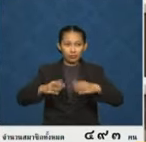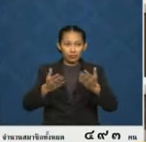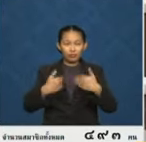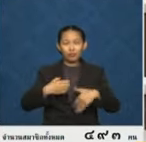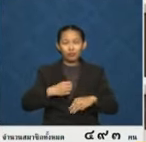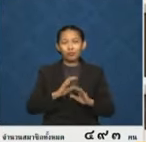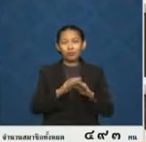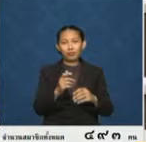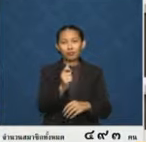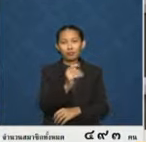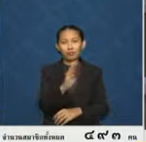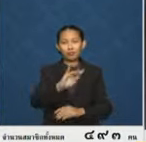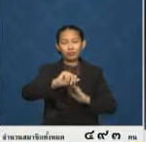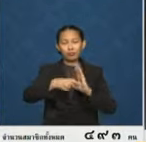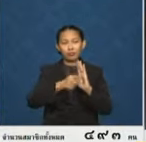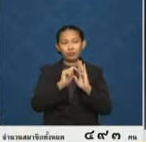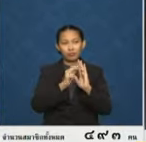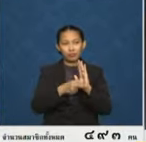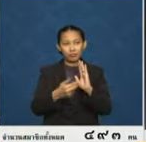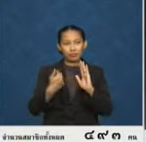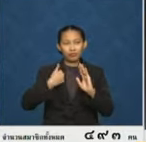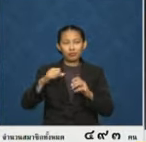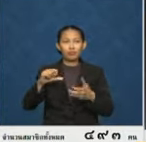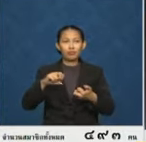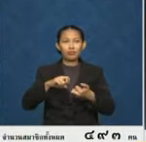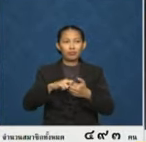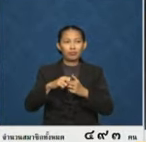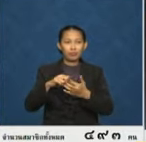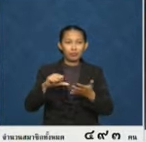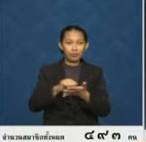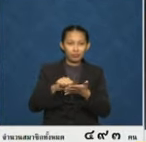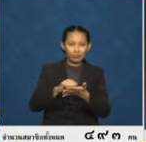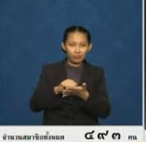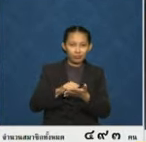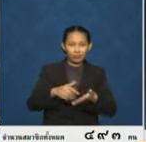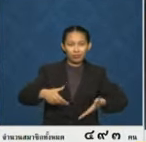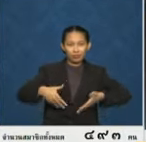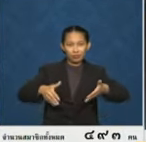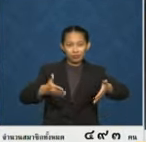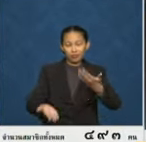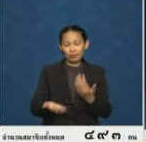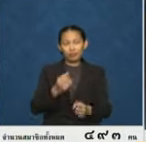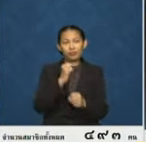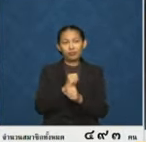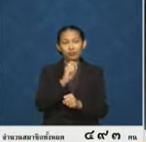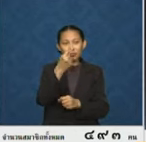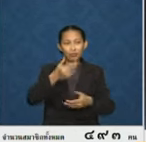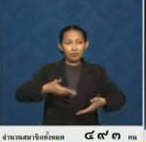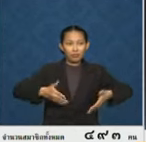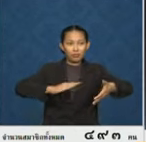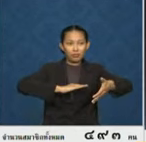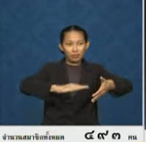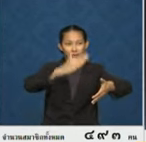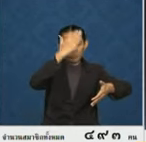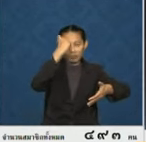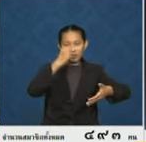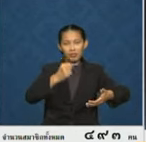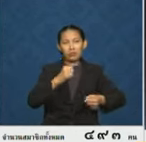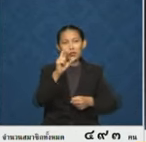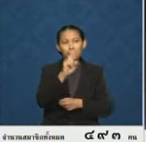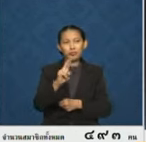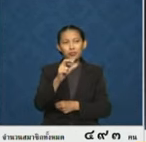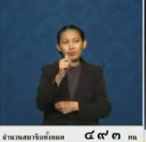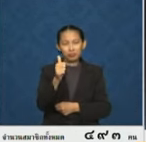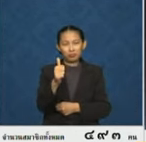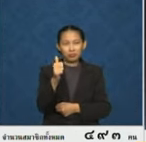ขอฝากให้ทางอบจปทุมธานีนะครับเร่งปรับปรุงสภาพการจราจรนะครับหรือทำใหม่เลยนะครับเป็นถนนคอนกรีตเพื่อให้ถนนกลับมาใช้ได้